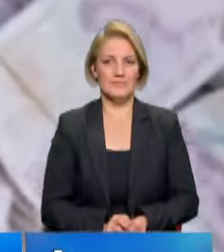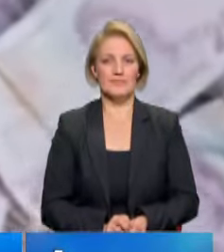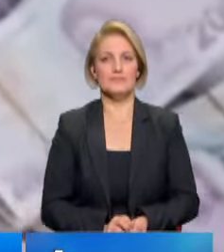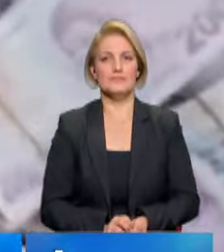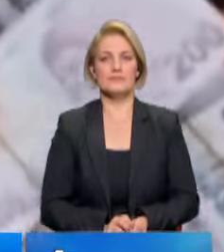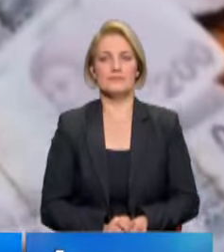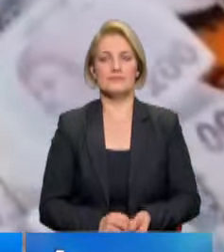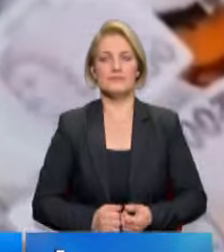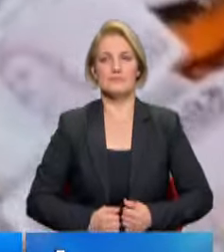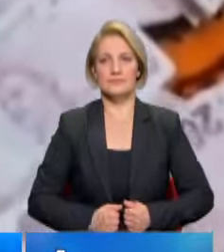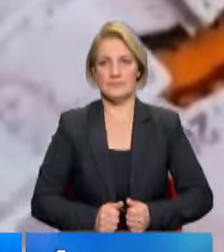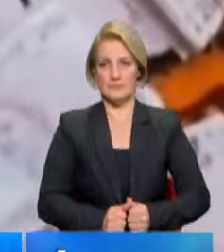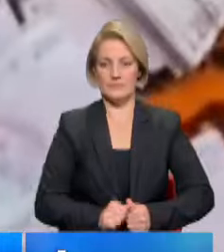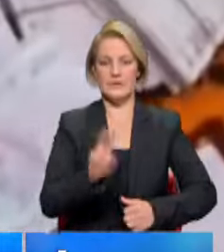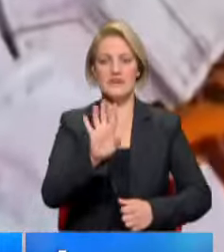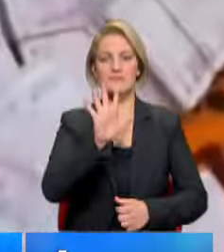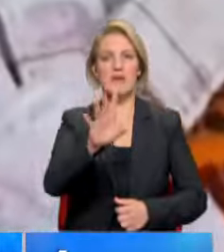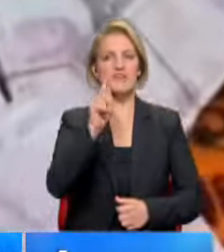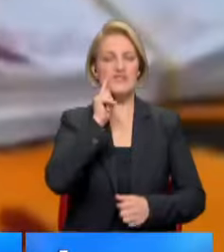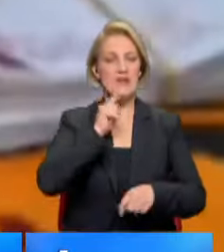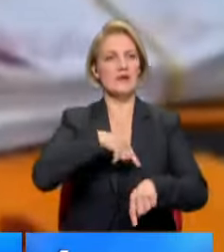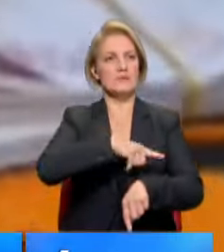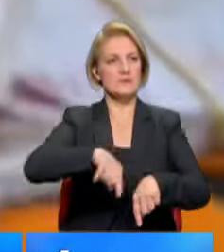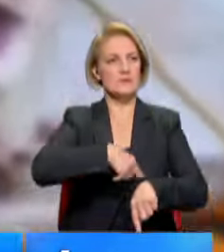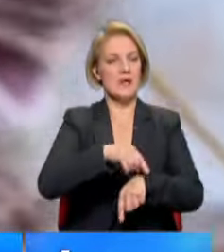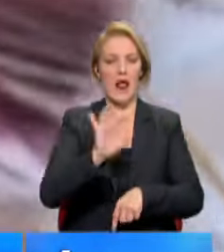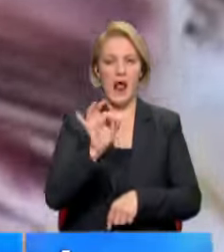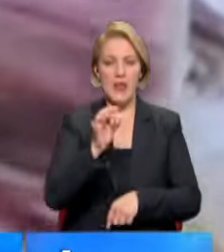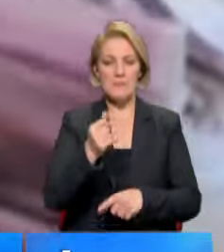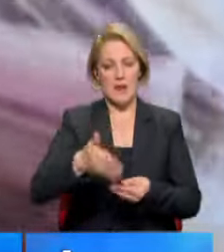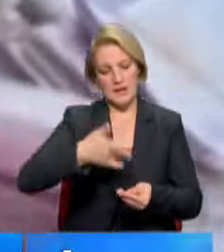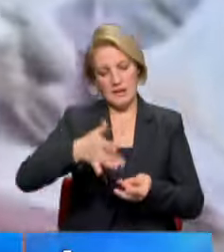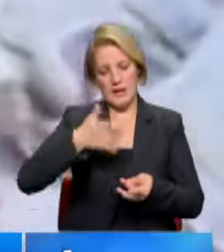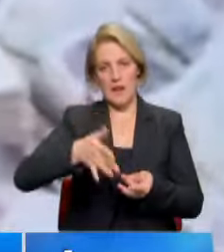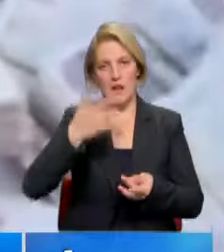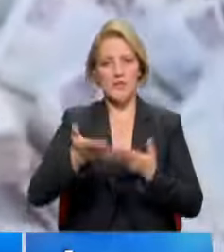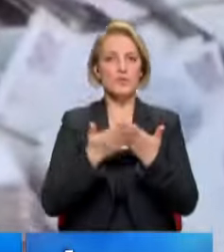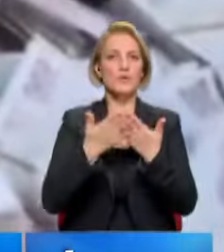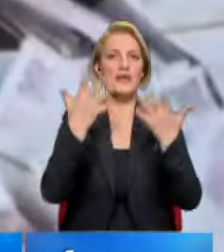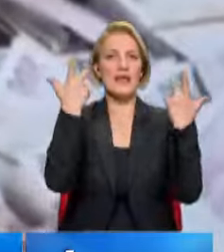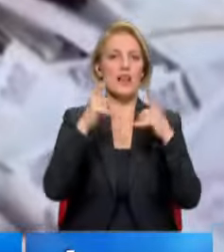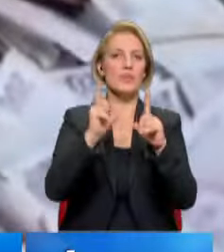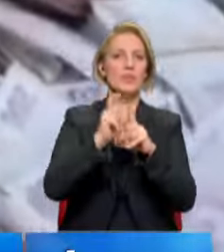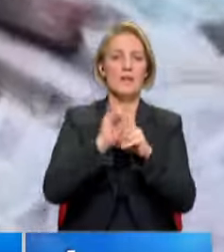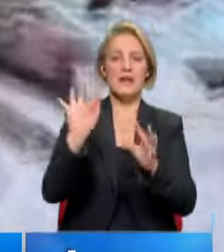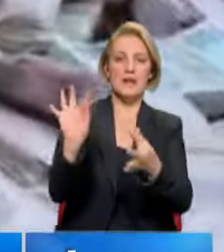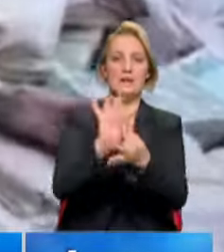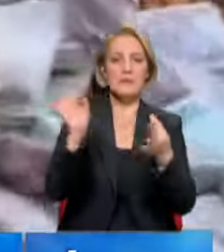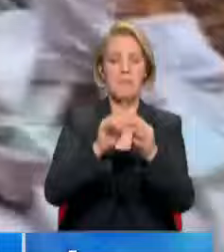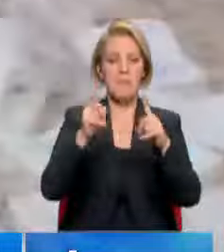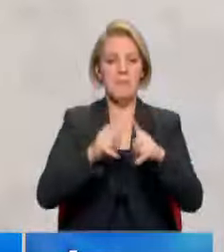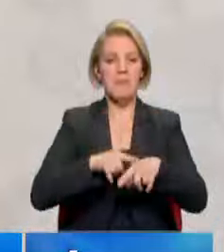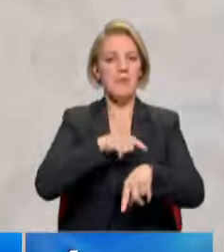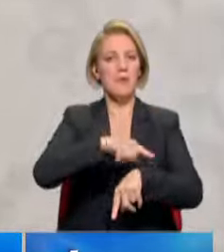Han Kamil Gümüştaş. 25 kişi saatlerce altın para saydı. Düğünde gelin ve damada takılanlar say say